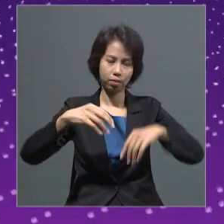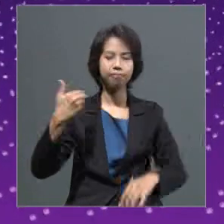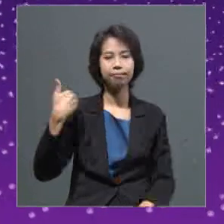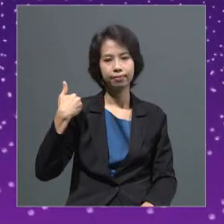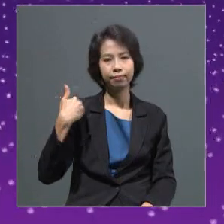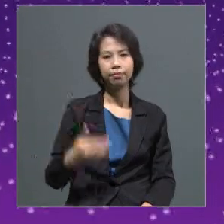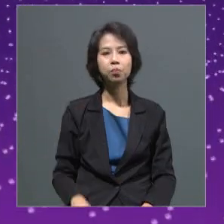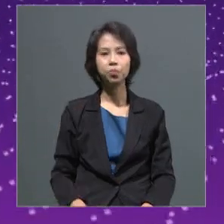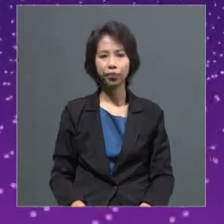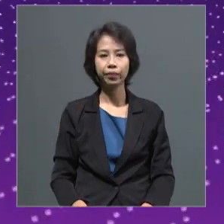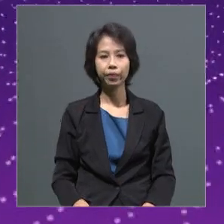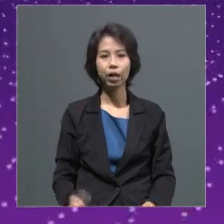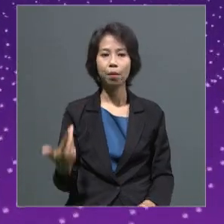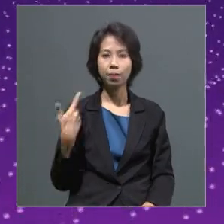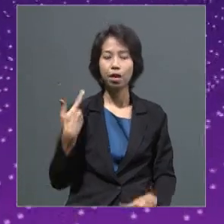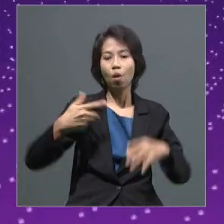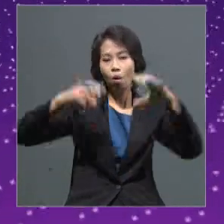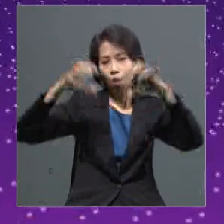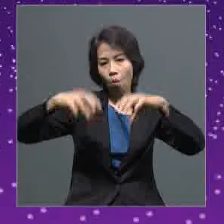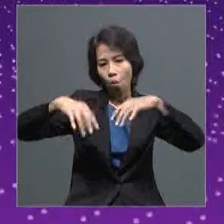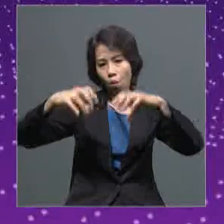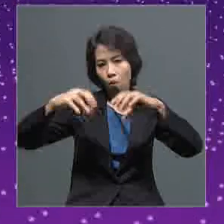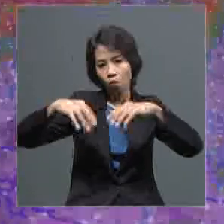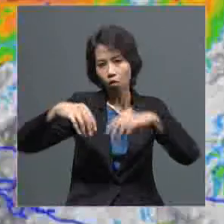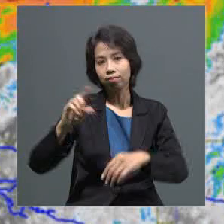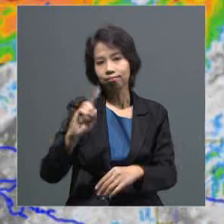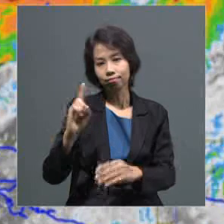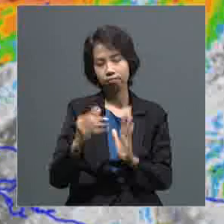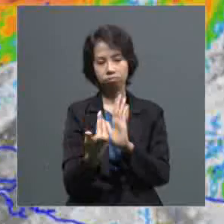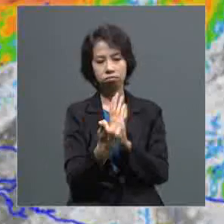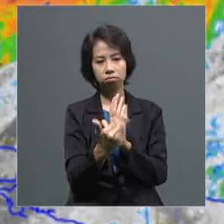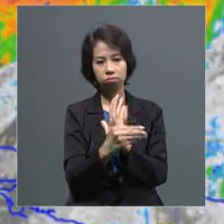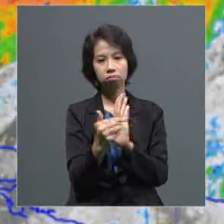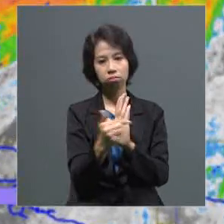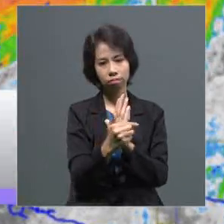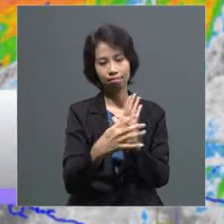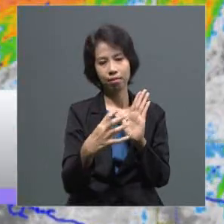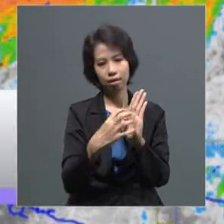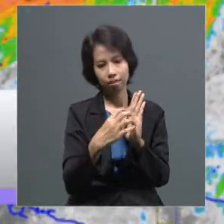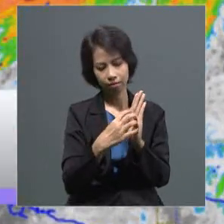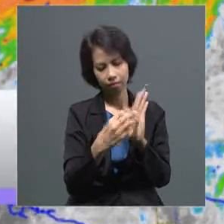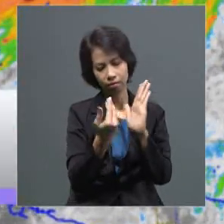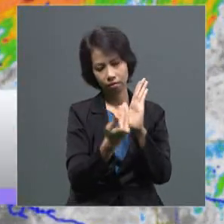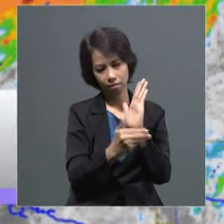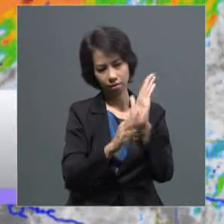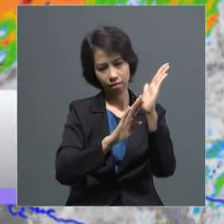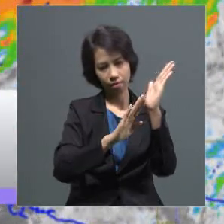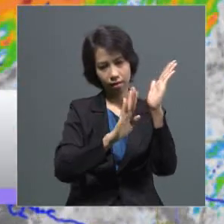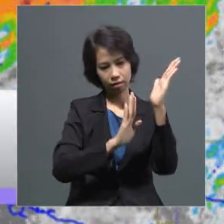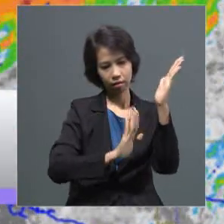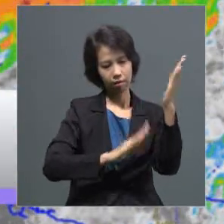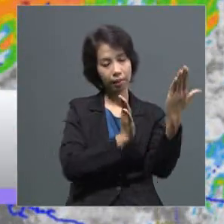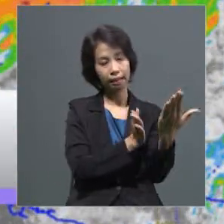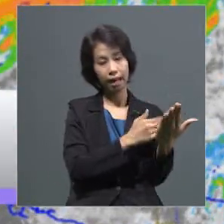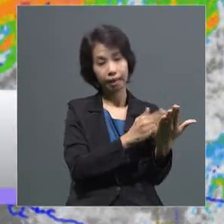พื้นที่โดยจุดที่ฝนจะตกหนักมากก็คือที่บริเวณภาคตะวันออกเฉียงเหนือภาคกลางภาคตะวันออกและภาคใต้ฝั่งตะวันตก